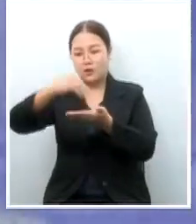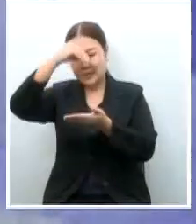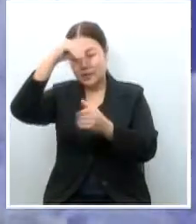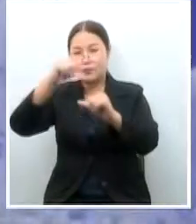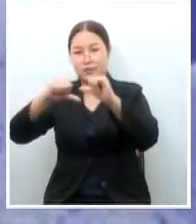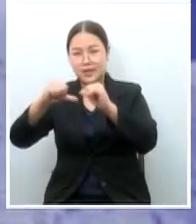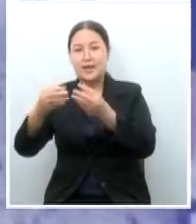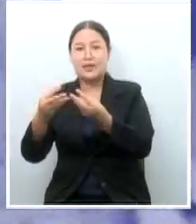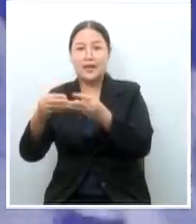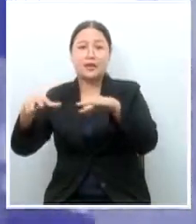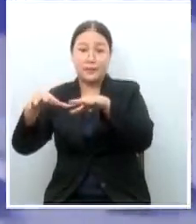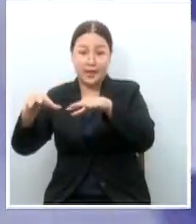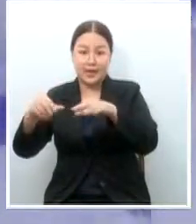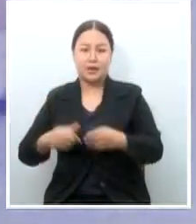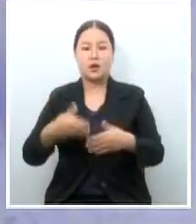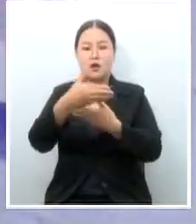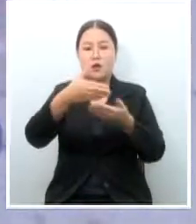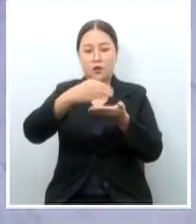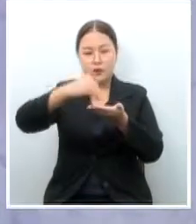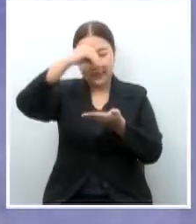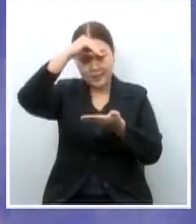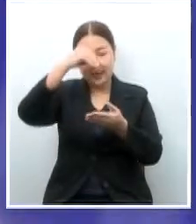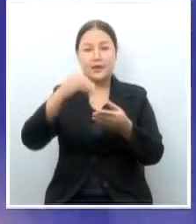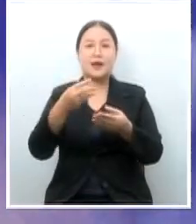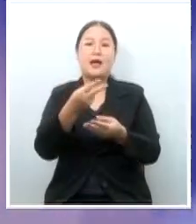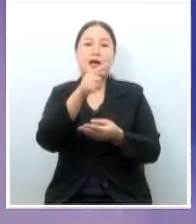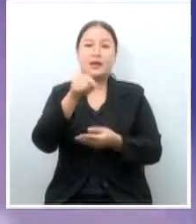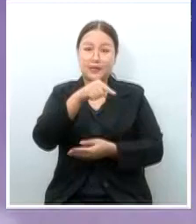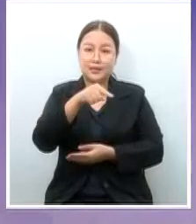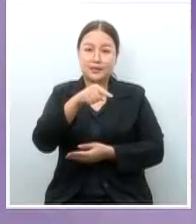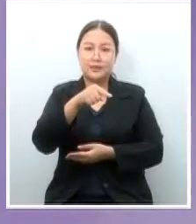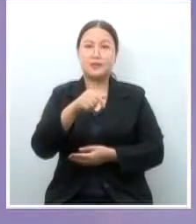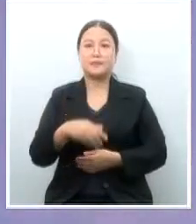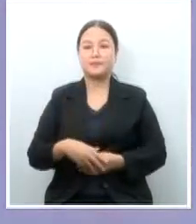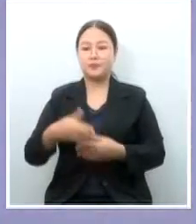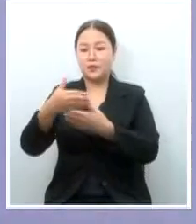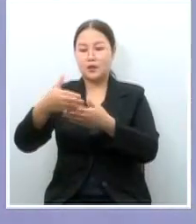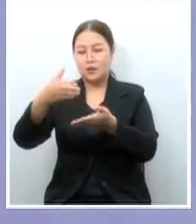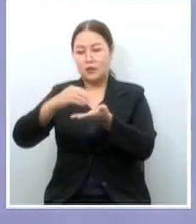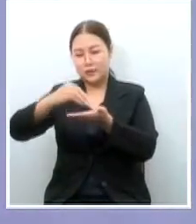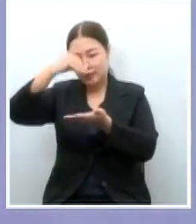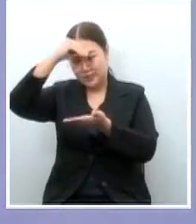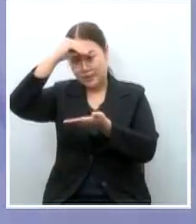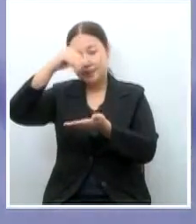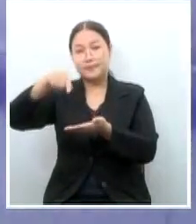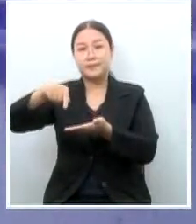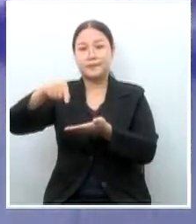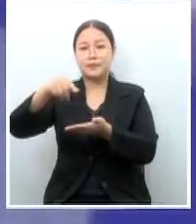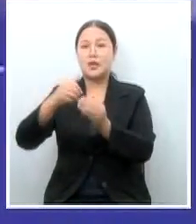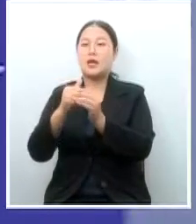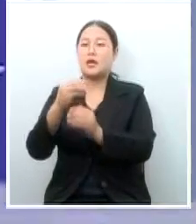ตร์แผนการเรียนภาษาอังกฤษคณิตศาสตร์แผนการเรียนภาษาอังกฤษแผนการเรียนภาษ